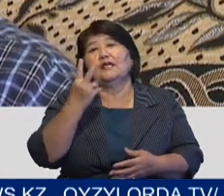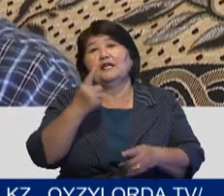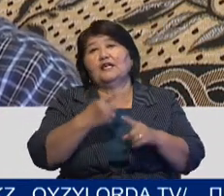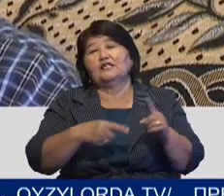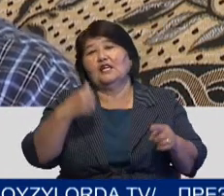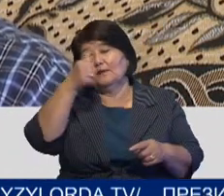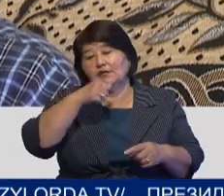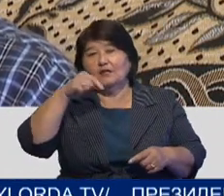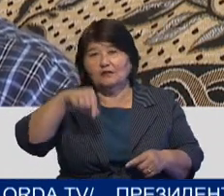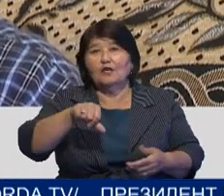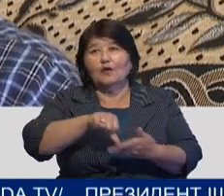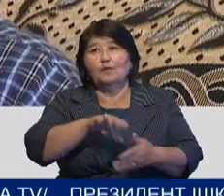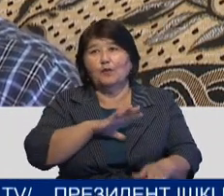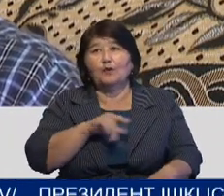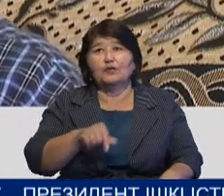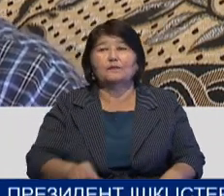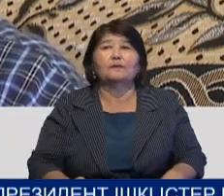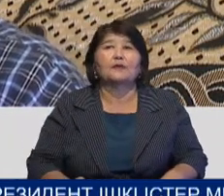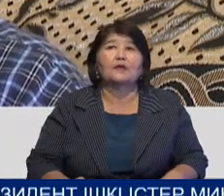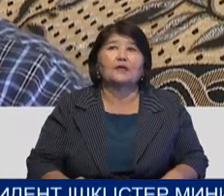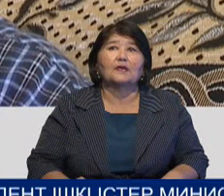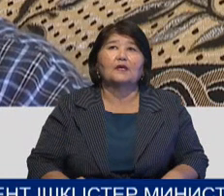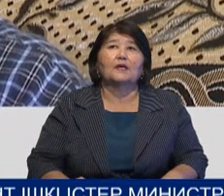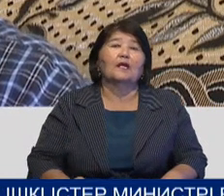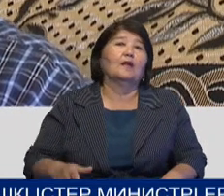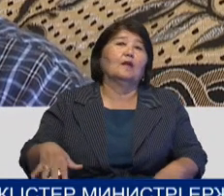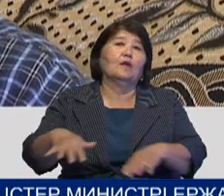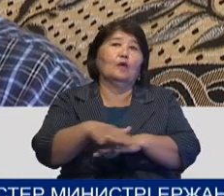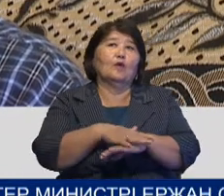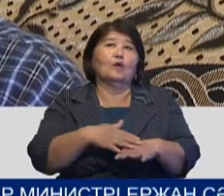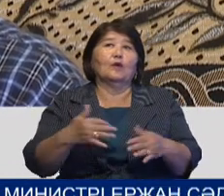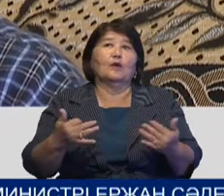болдым ұшырда. Құдайға шүкір, мың шүкір халқының несіне.